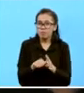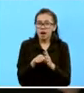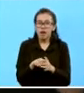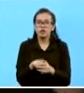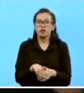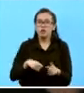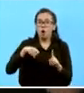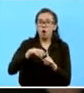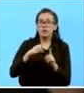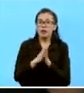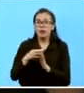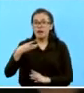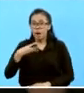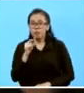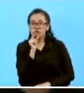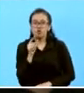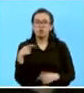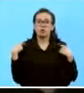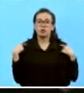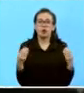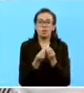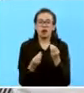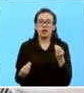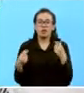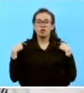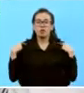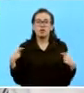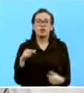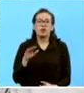dan wakil gubernur Jawa Timur periode 5 tahun ke depan. Dalam deklarasi